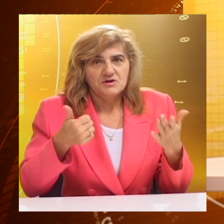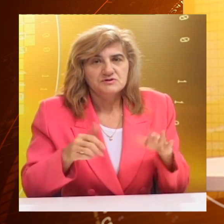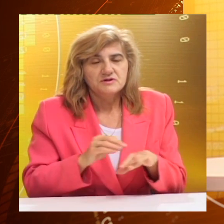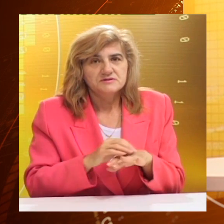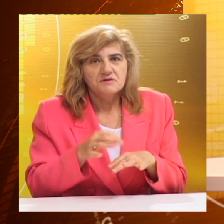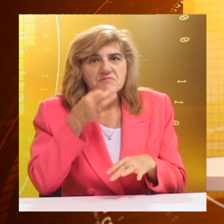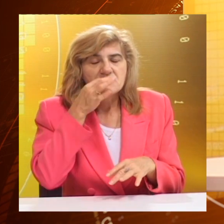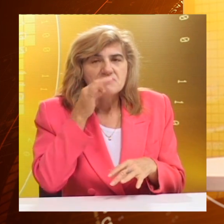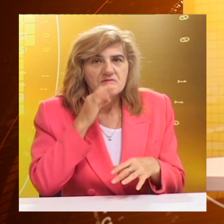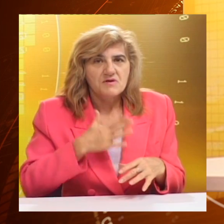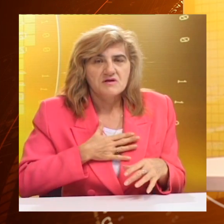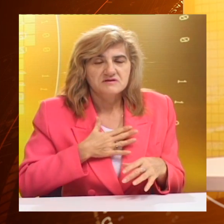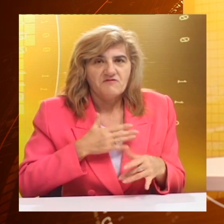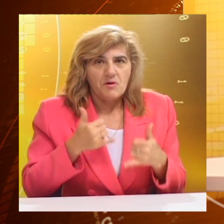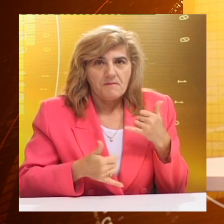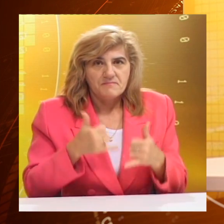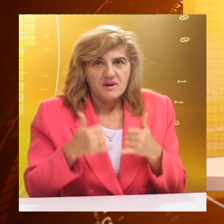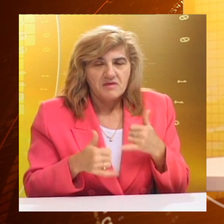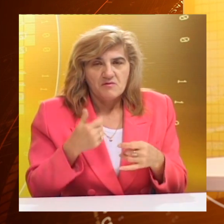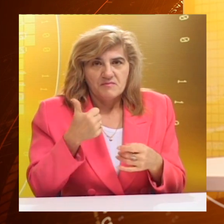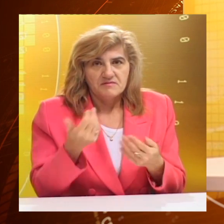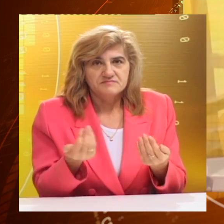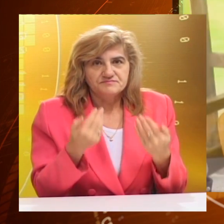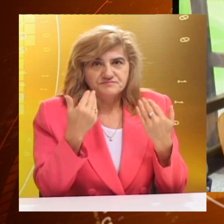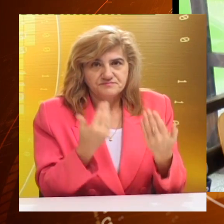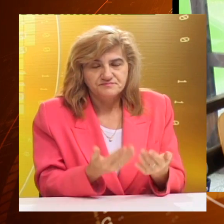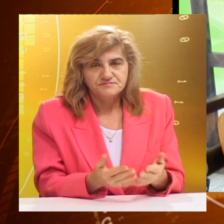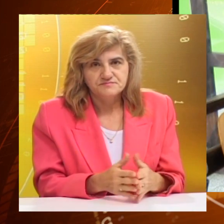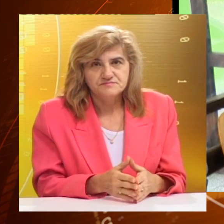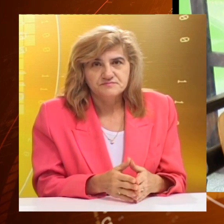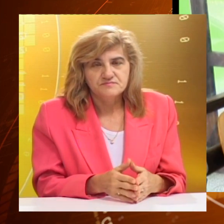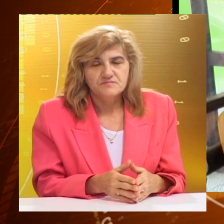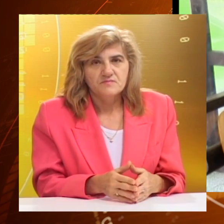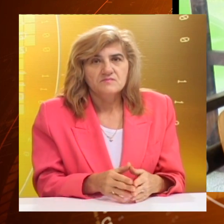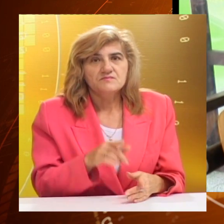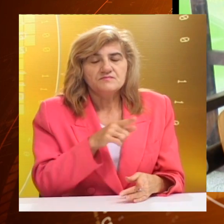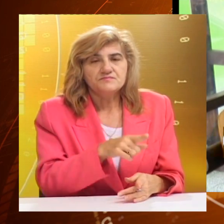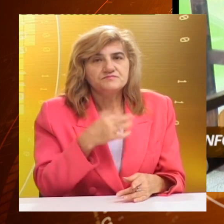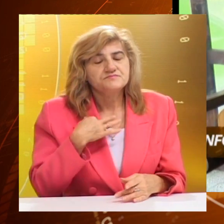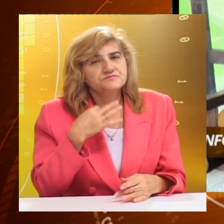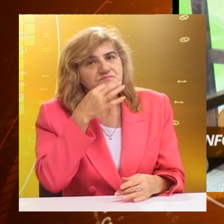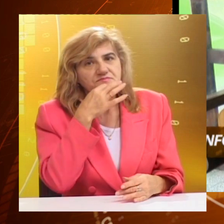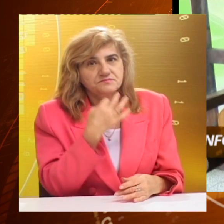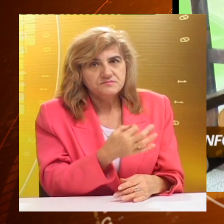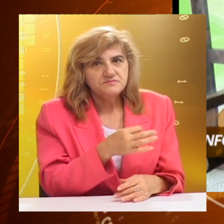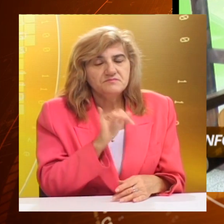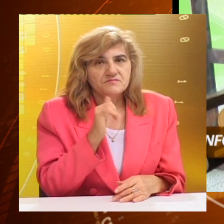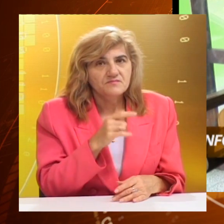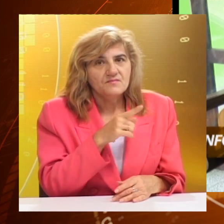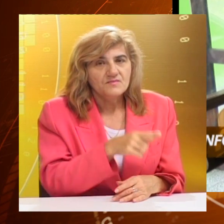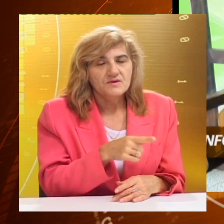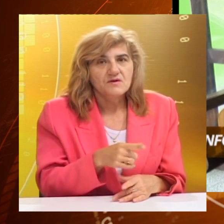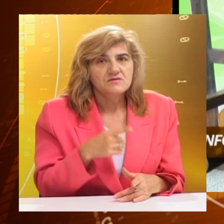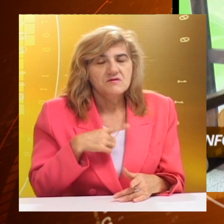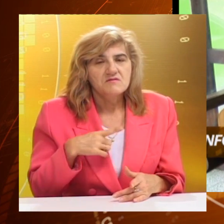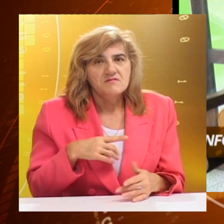2/3 majki u prvih 6 mjeseci isključivo doji svojim mlekom. Kako je po struci zdravstveni radnik, naša sugrađanka Maša